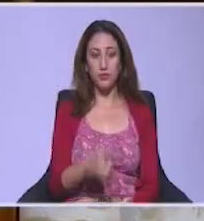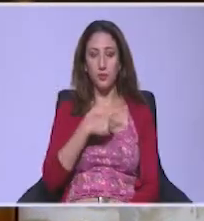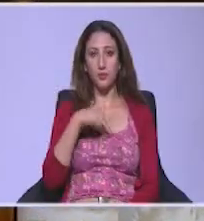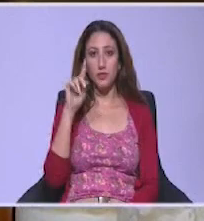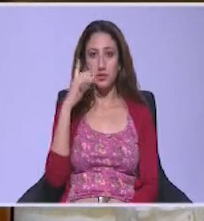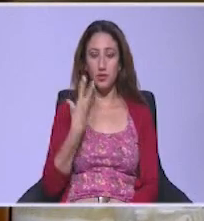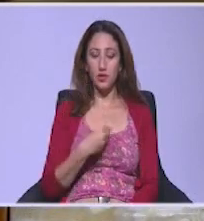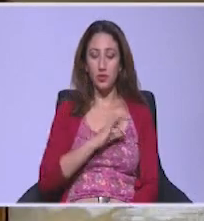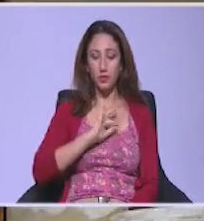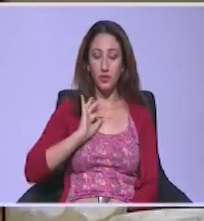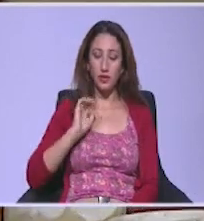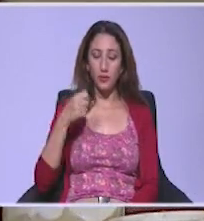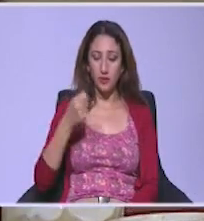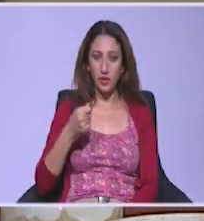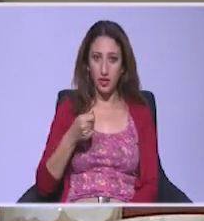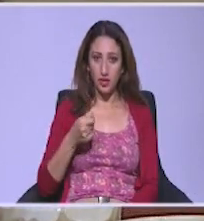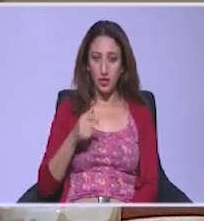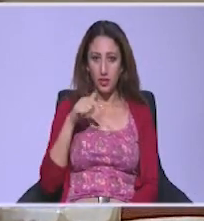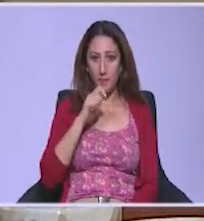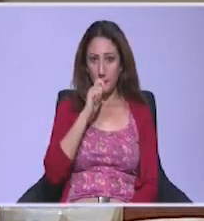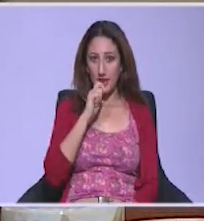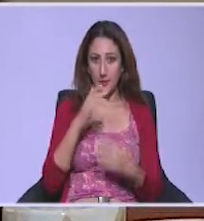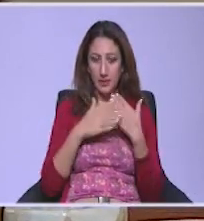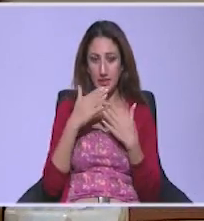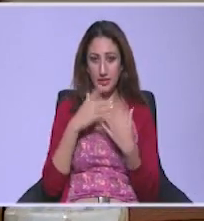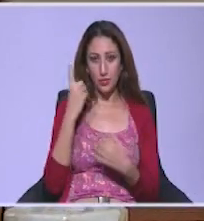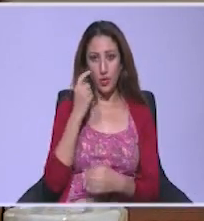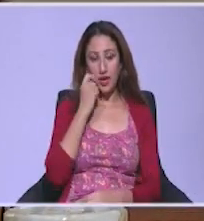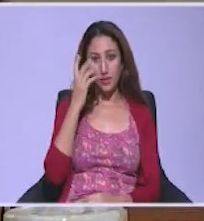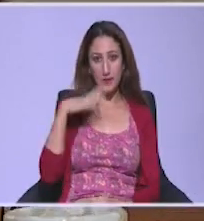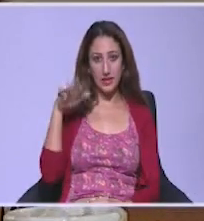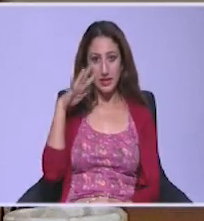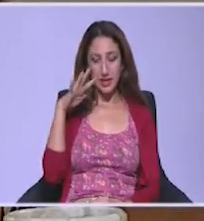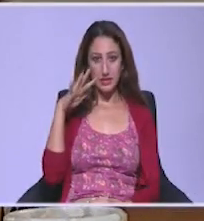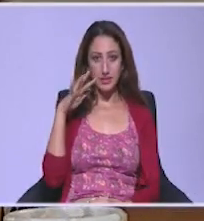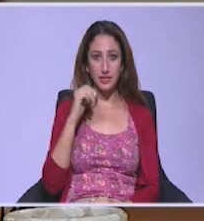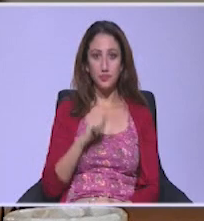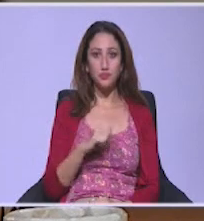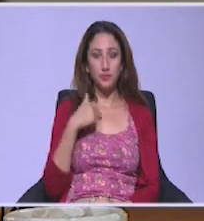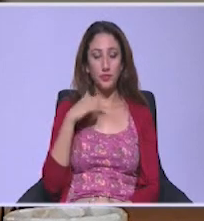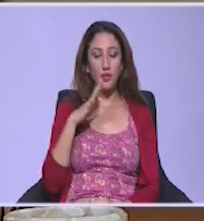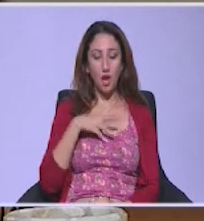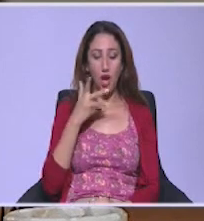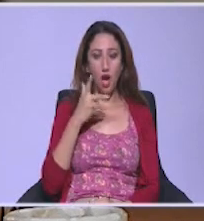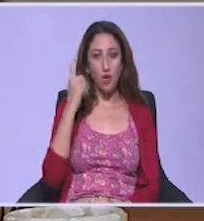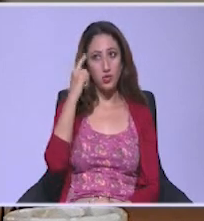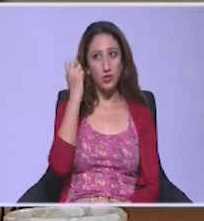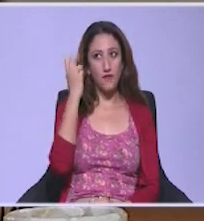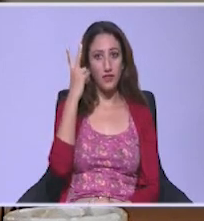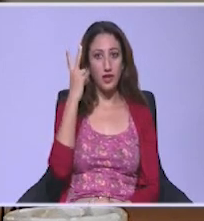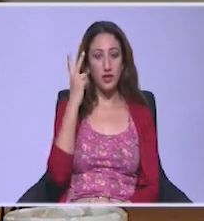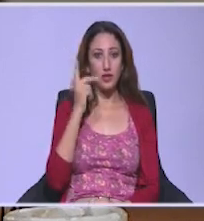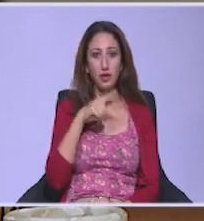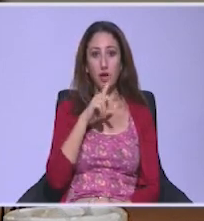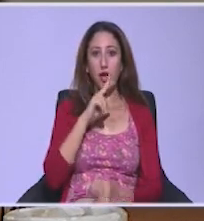بسم الله الرحمن الرحيم، اهلا بحضراتكم وحلقه جديده واحد من الناس. عايز افكركم البرنامج بيقدم جميع